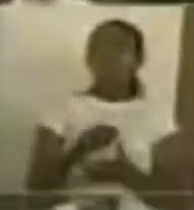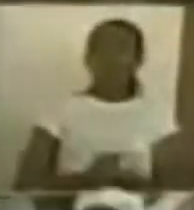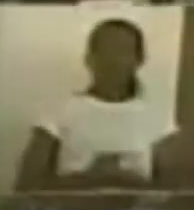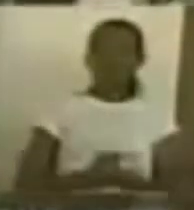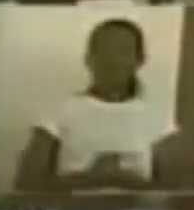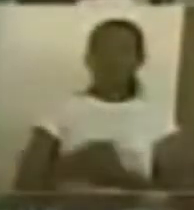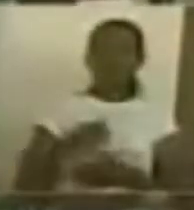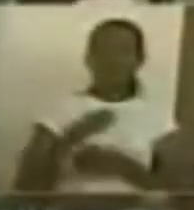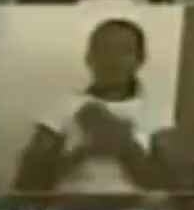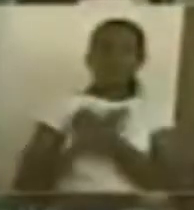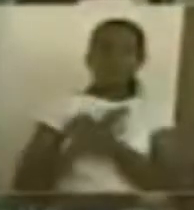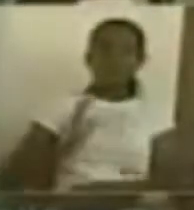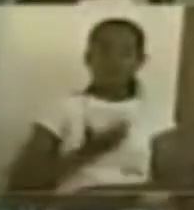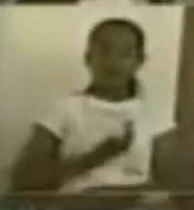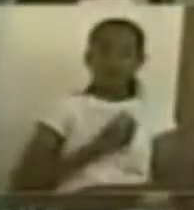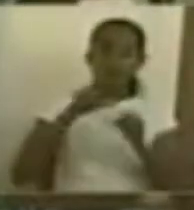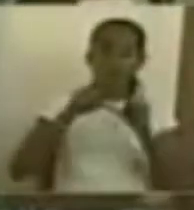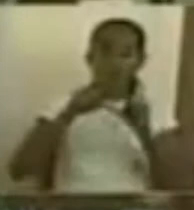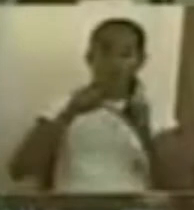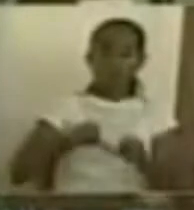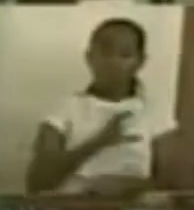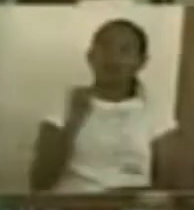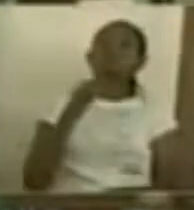በሀገራችን የቆየው ነባር የእስልምና እምነት